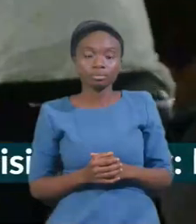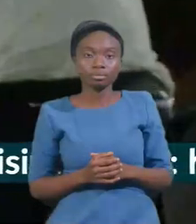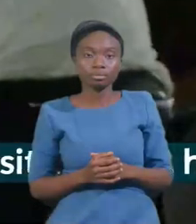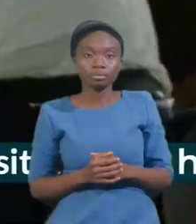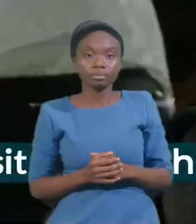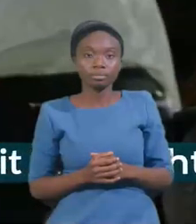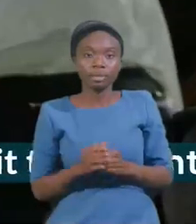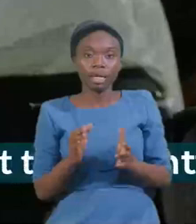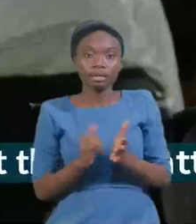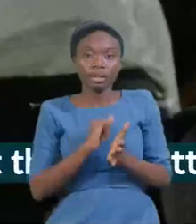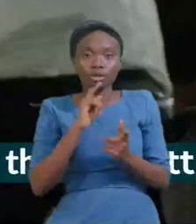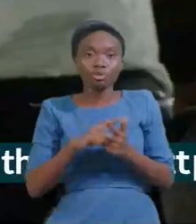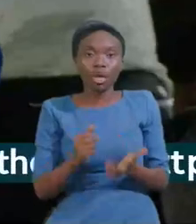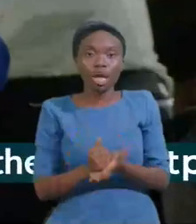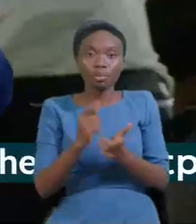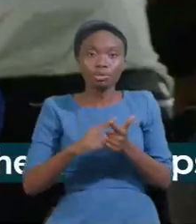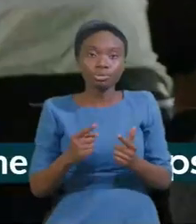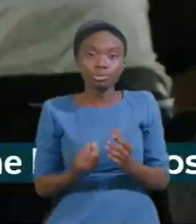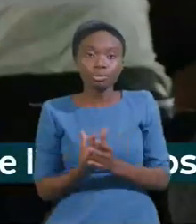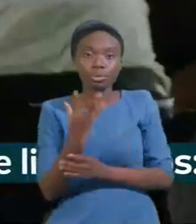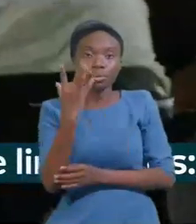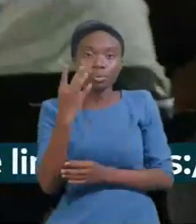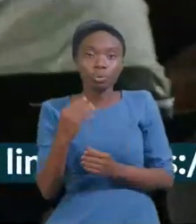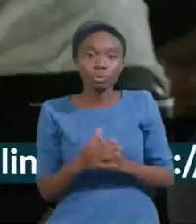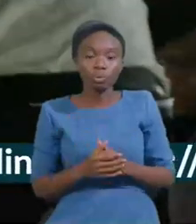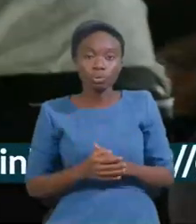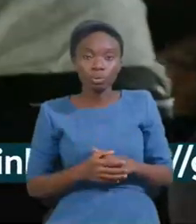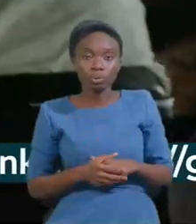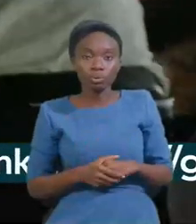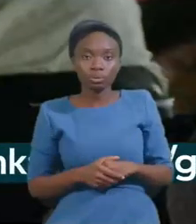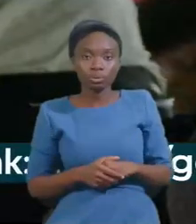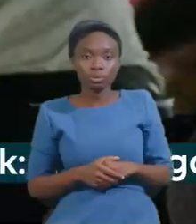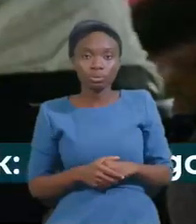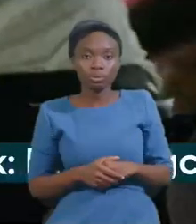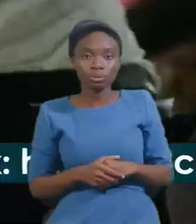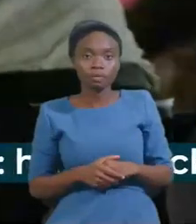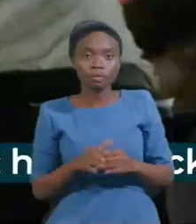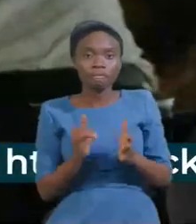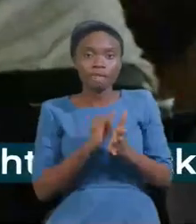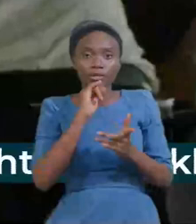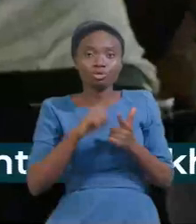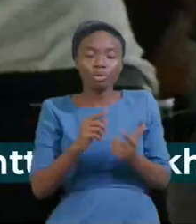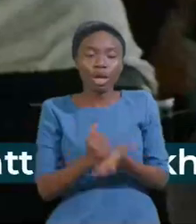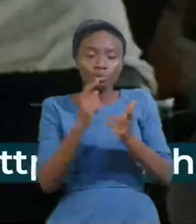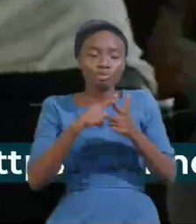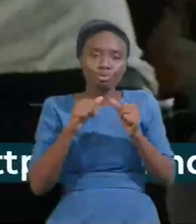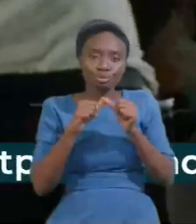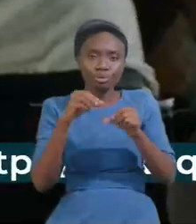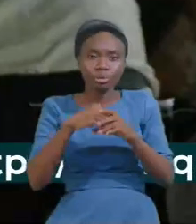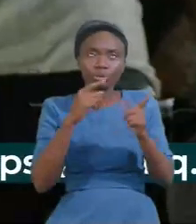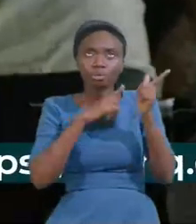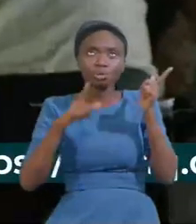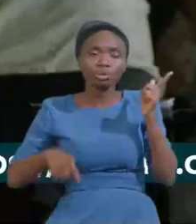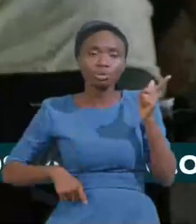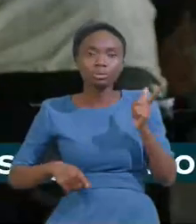That's to help you to grow. C'est pour vous aider à grandir. That's to help you to continue in the Lord. C'est pour vous